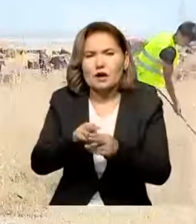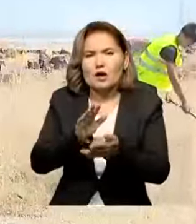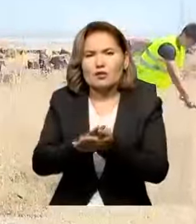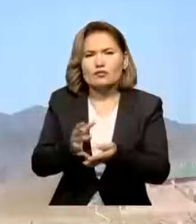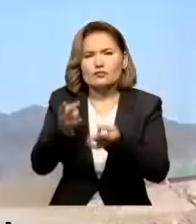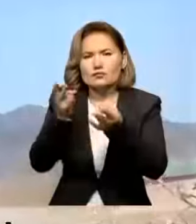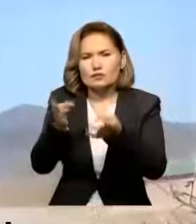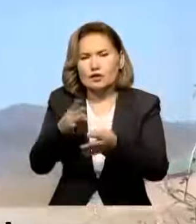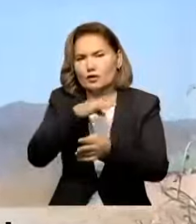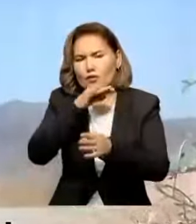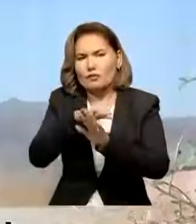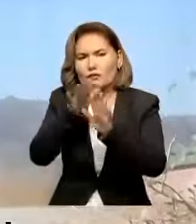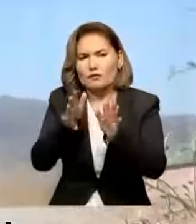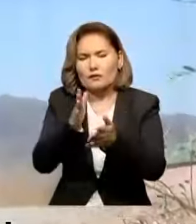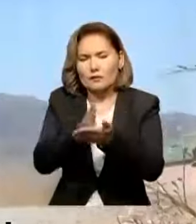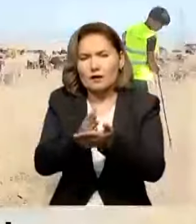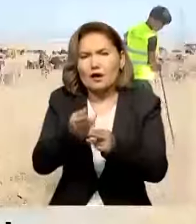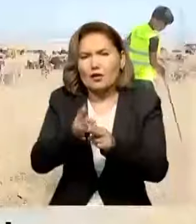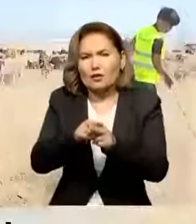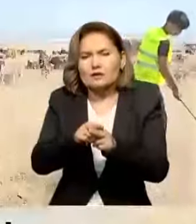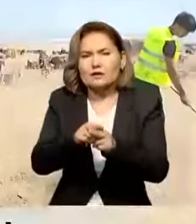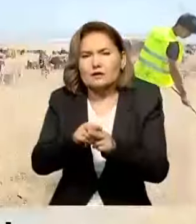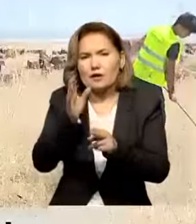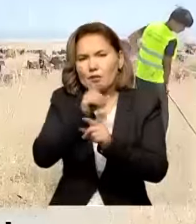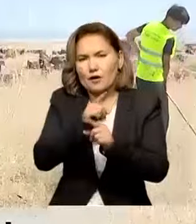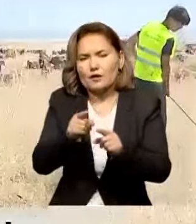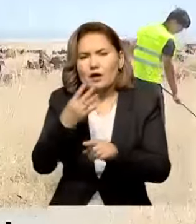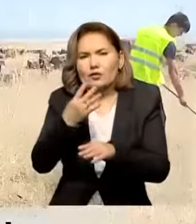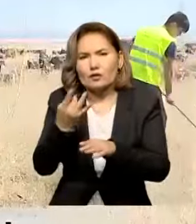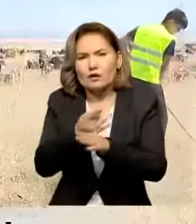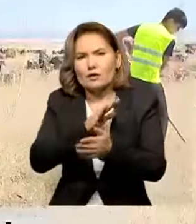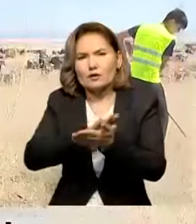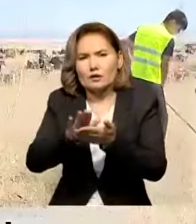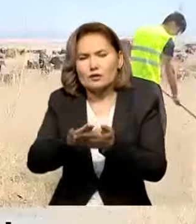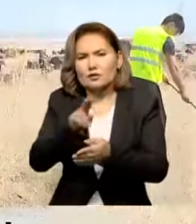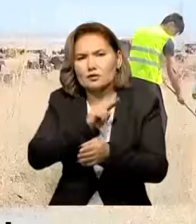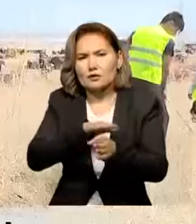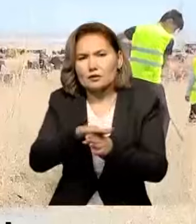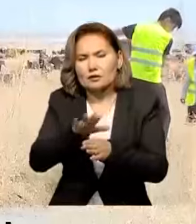жаңағы отырған жерлерін жинамай шашып кетеді. Өйткені біз ол жерде осы уақытқа шейін 4 мәрте тазалау